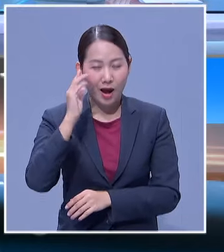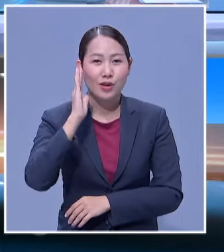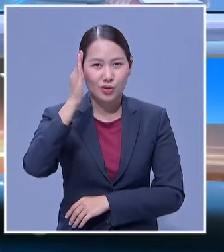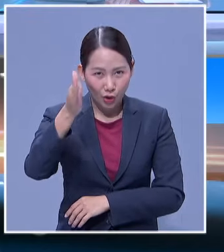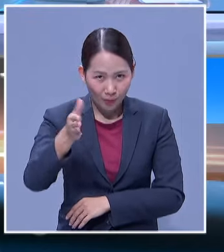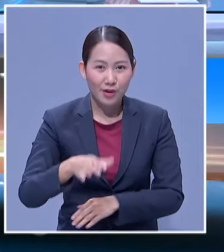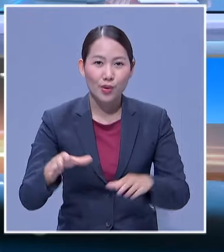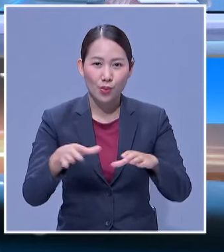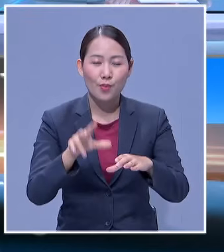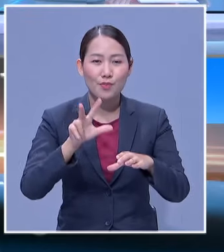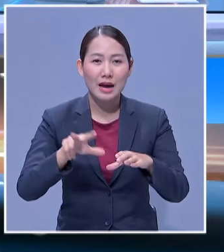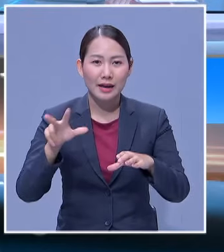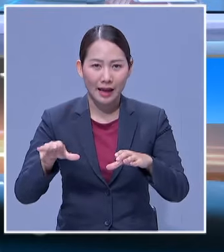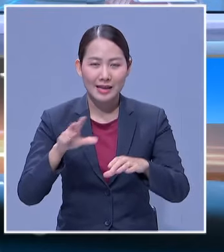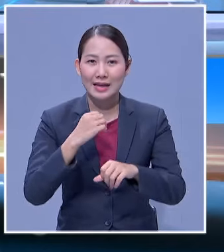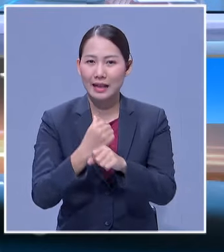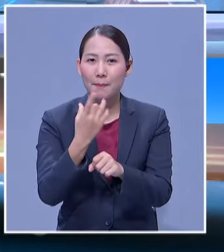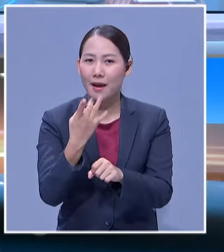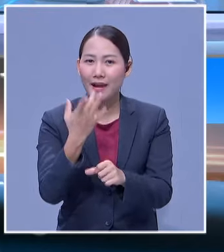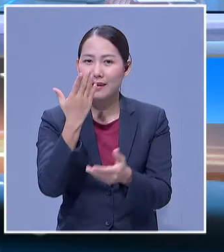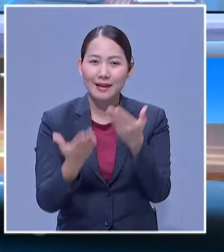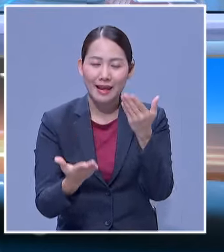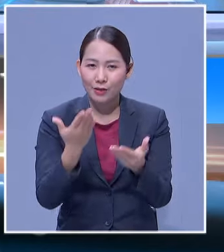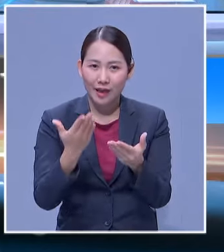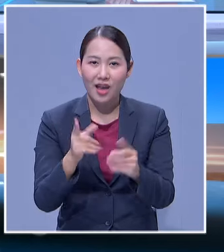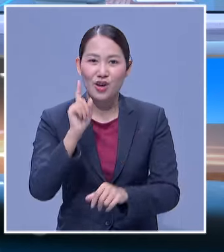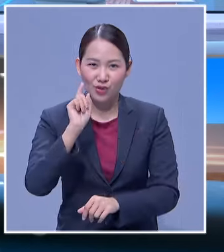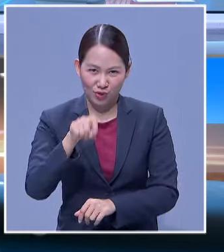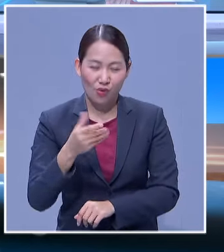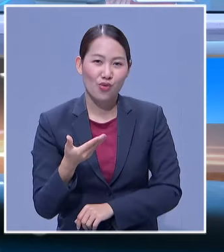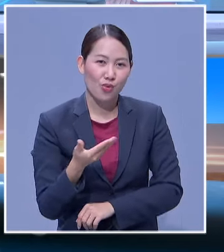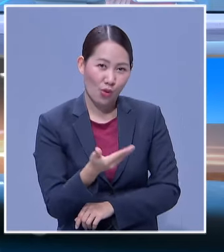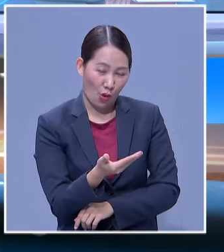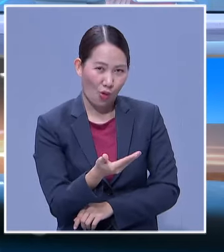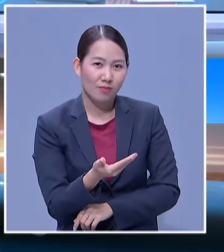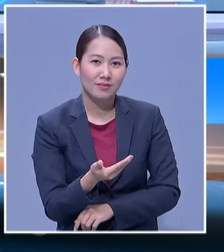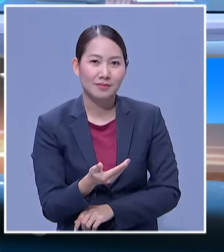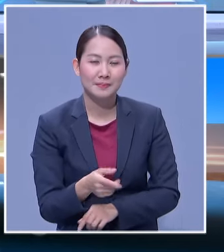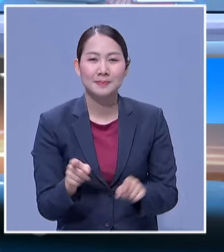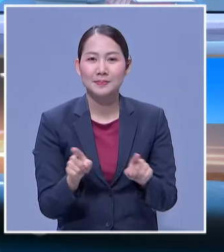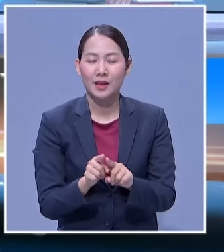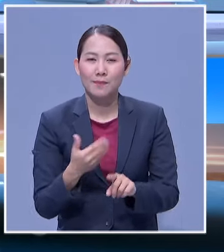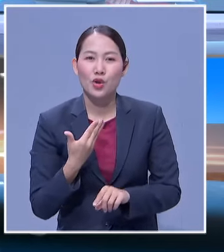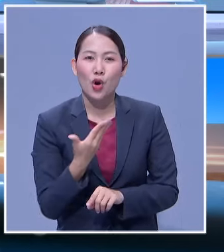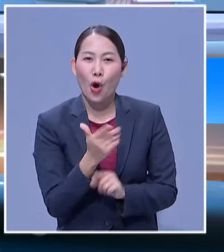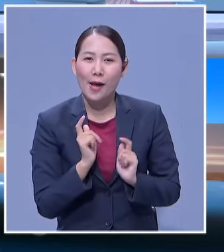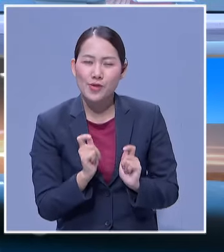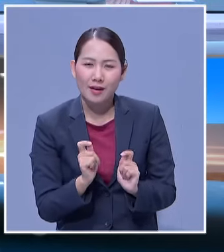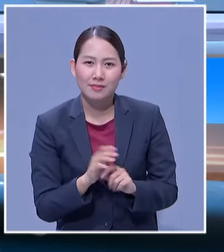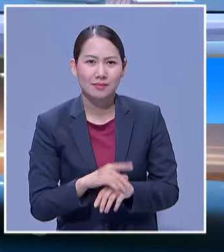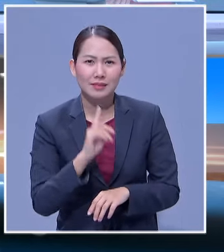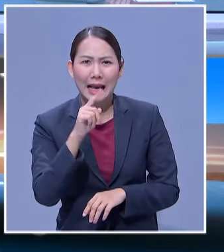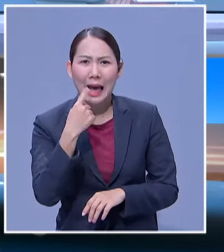เลยถามว่าขอใครอาจารย์พรรคเพื่อไทยเค้าเป็นแกนนำนะอาจารย์บอกว่าก็ไปขอครูใหญ่่ไงเดี๋ยวมีตั้ง 100กว่า